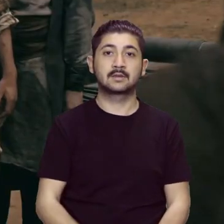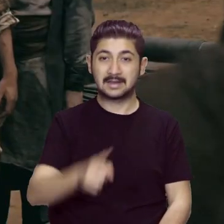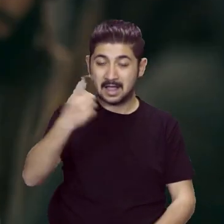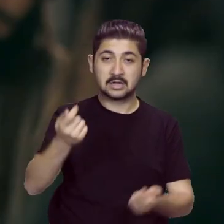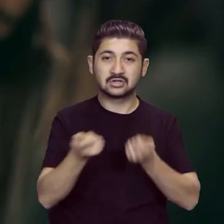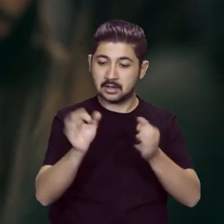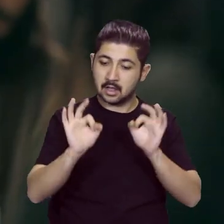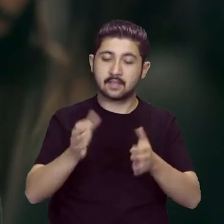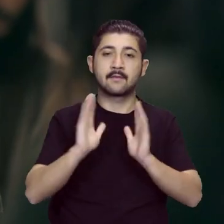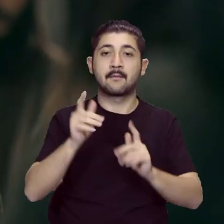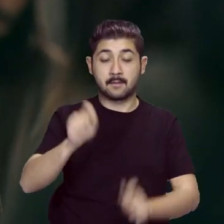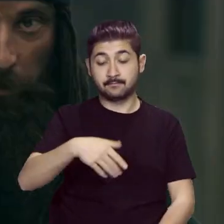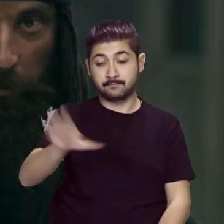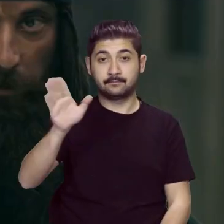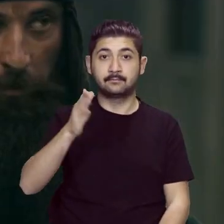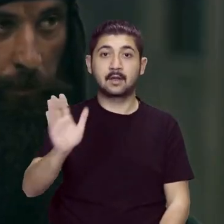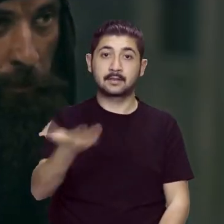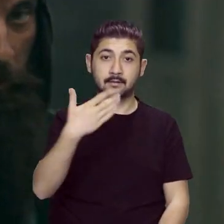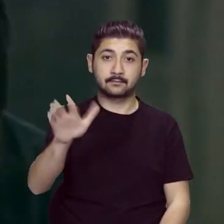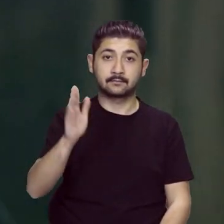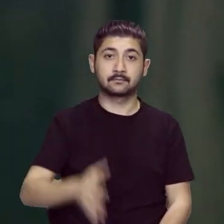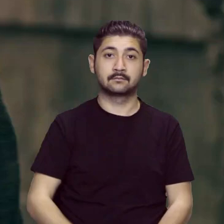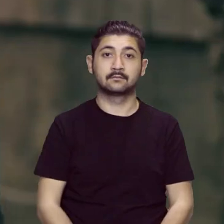Diğerleri işlerine kaldığı yerden devam edecek. Hadi.